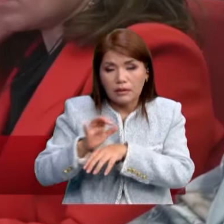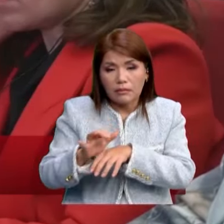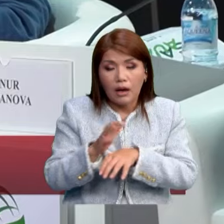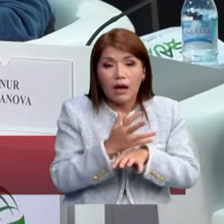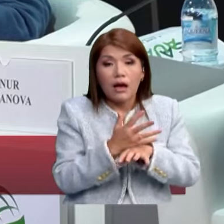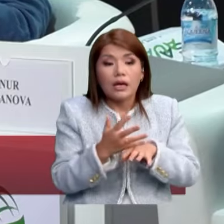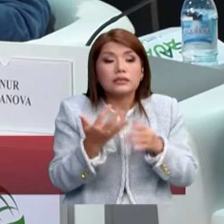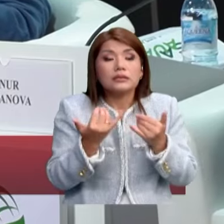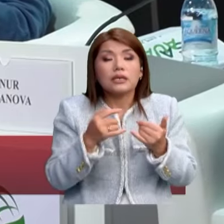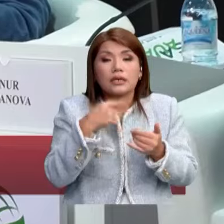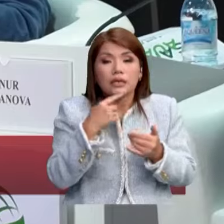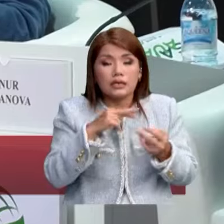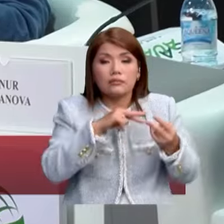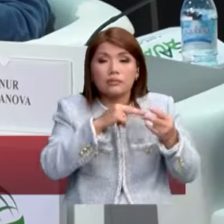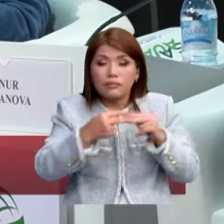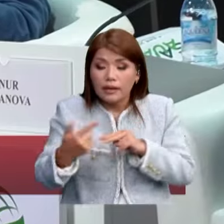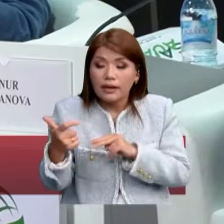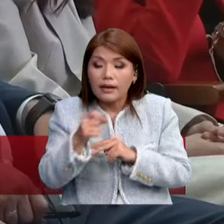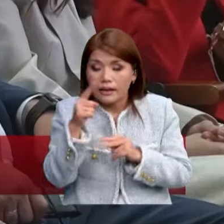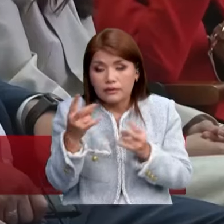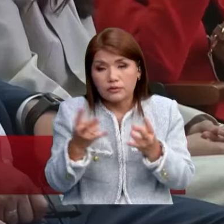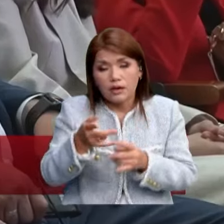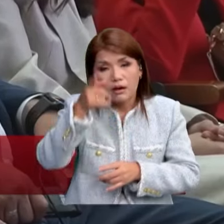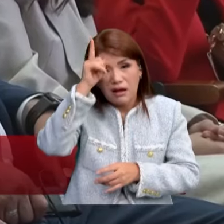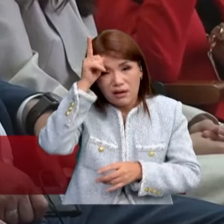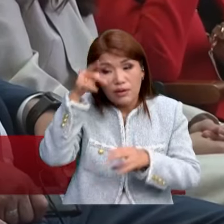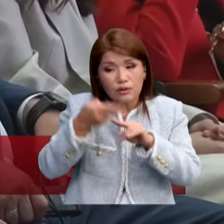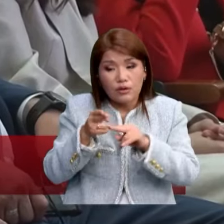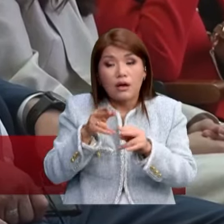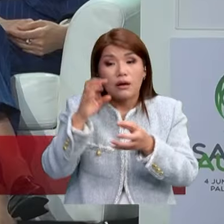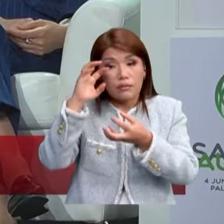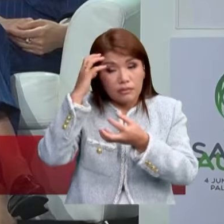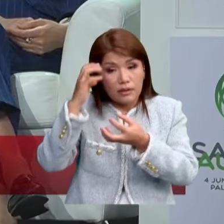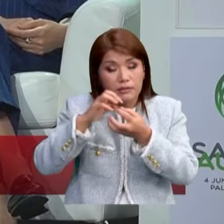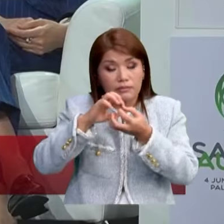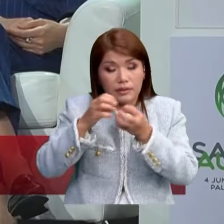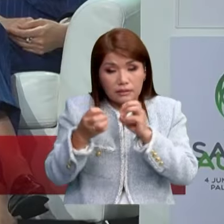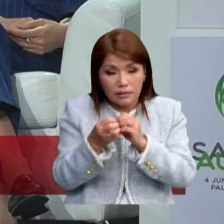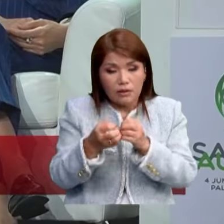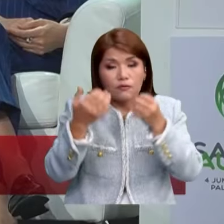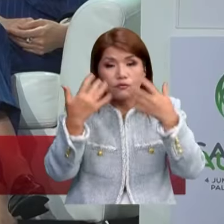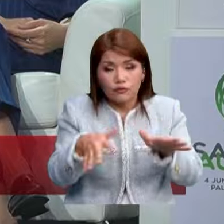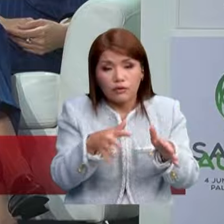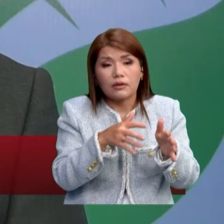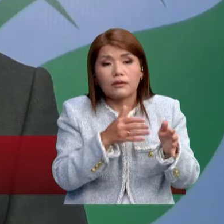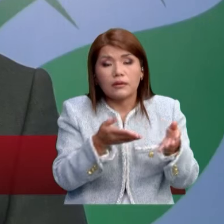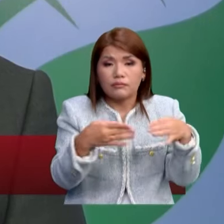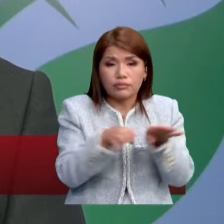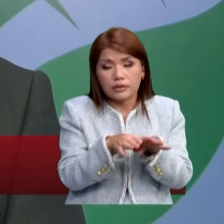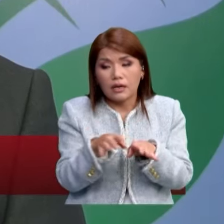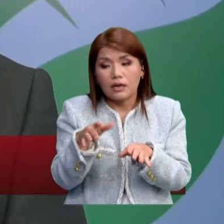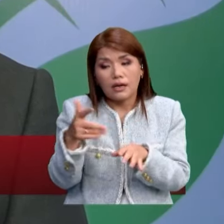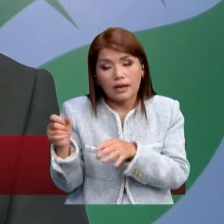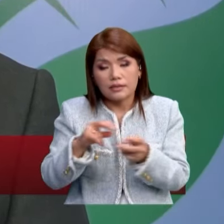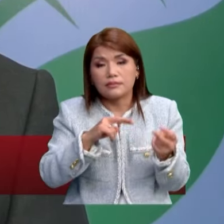на альтернативные источники энергии. К примеру, в Германии к полному отказу от угля страна планирует перейти уже через 6 лет.